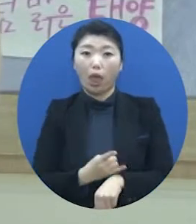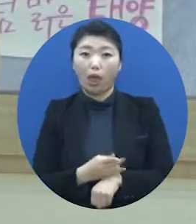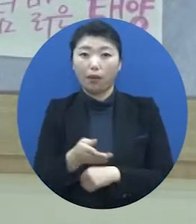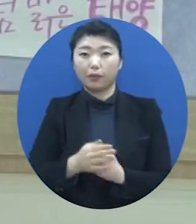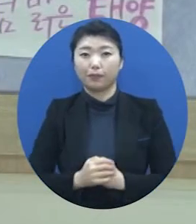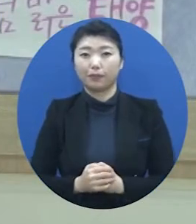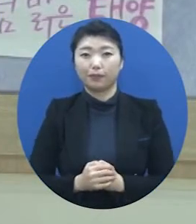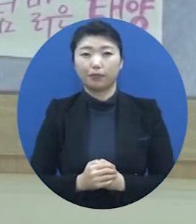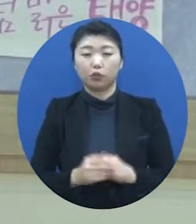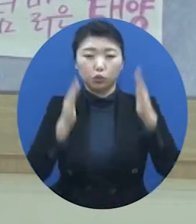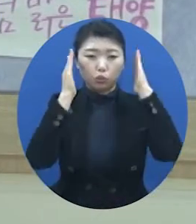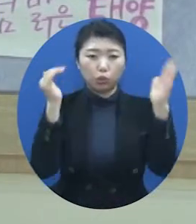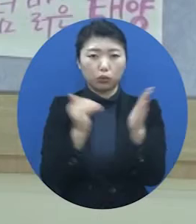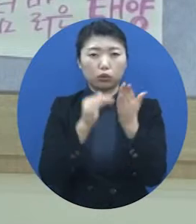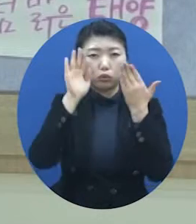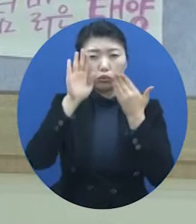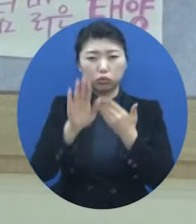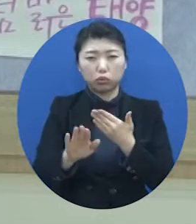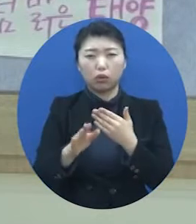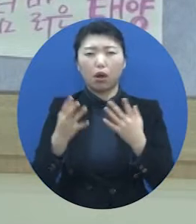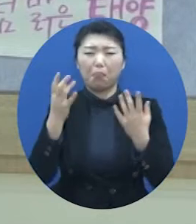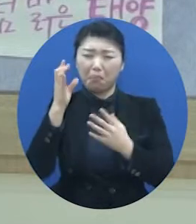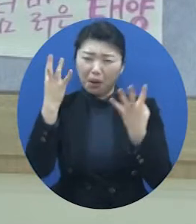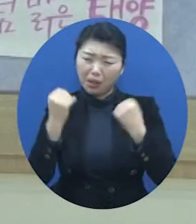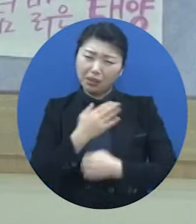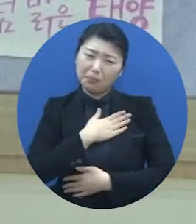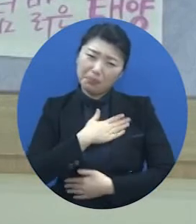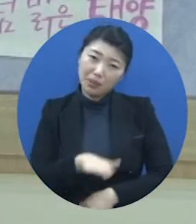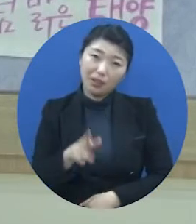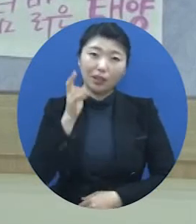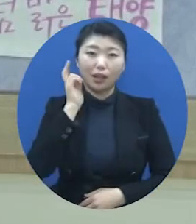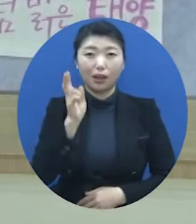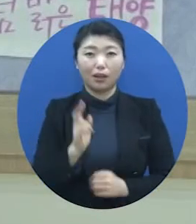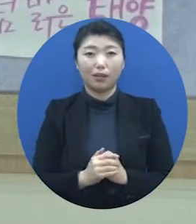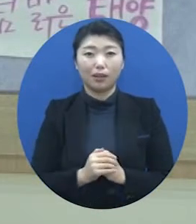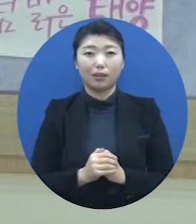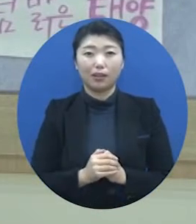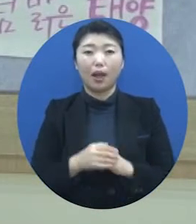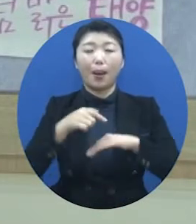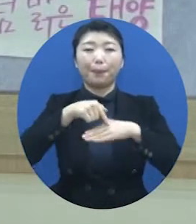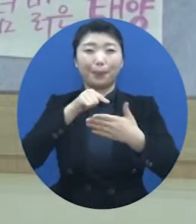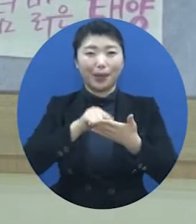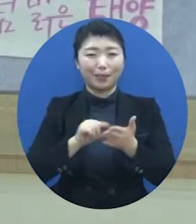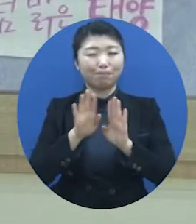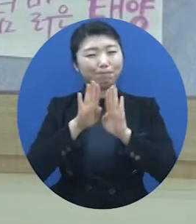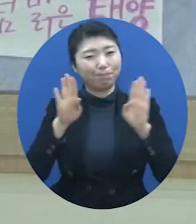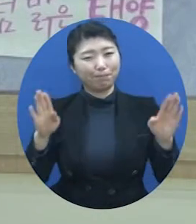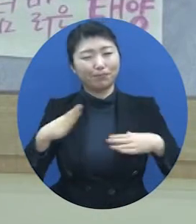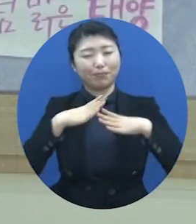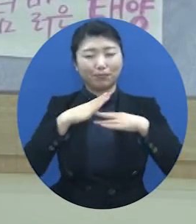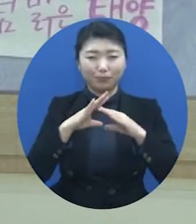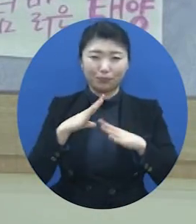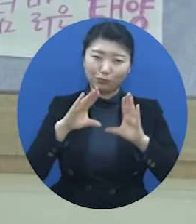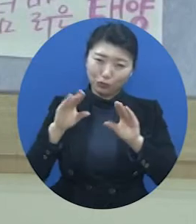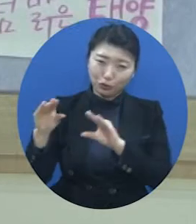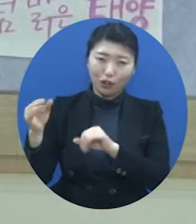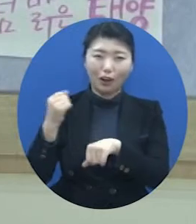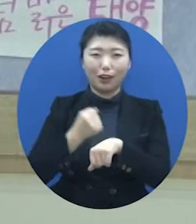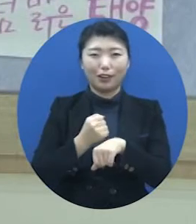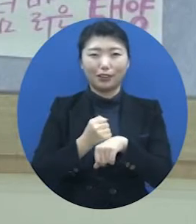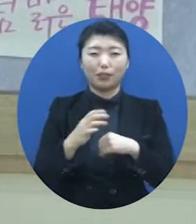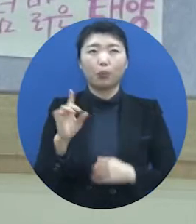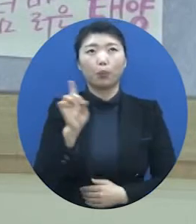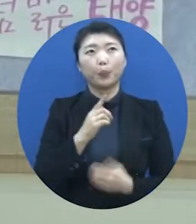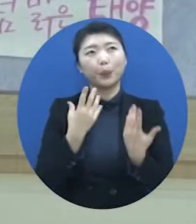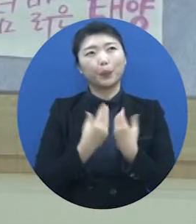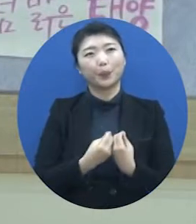활동들을 하나요? 네, 수업이 끝나고 오면 아무래도 많이 심신이 지친 상태라서요. 좀 마음을 열어주고 풀어주는 작업들을 많이